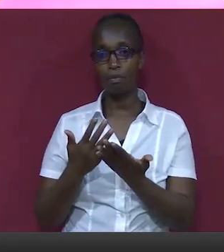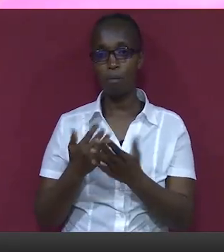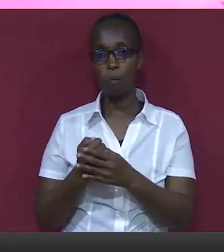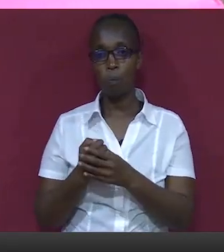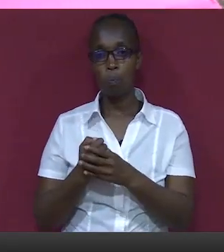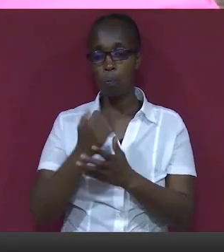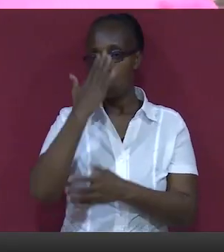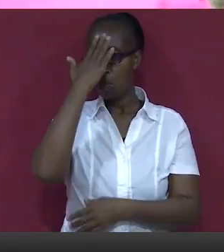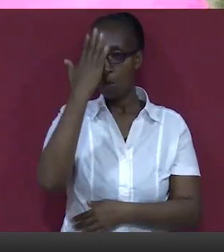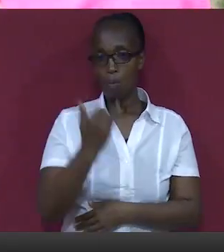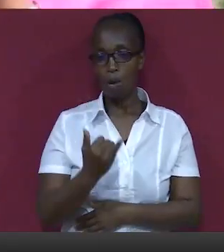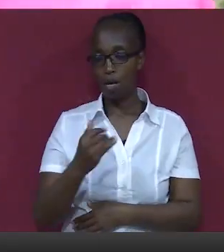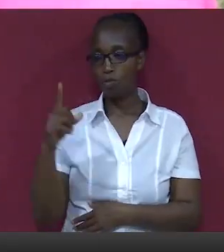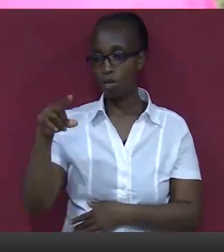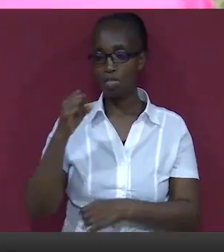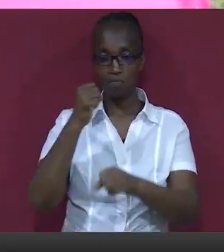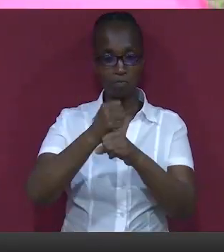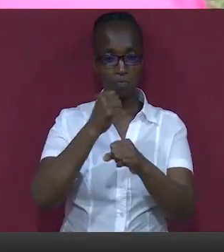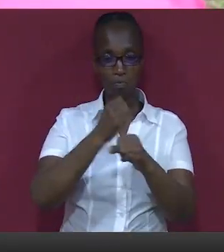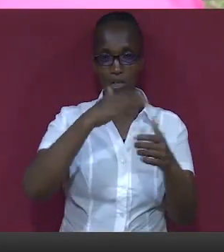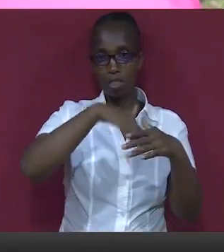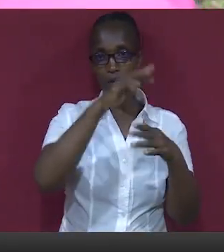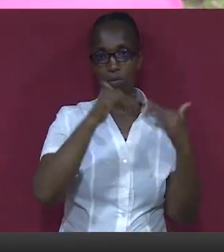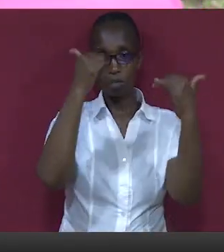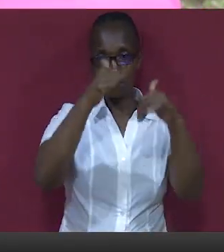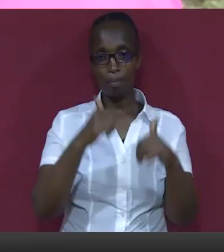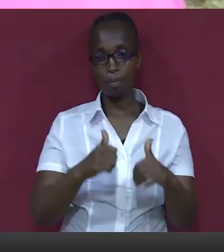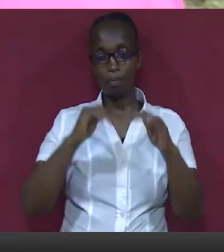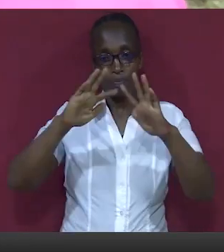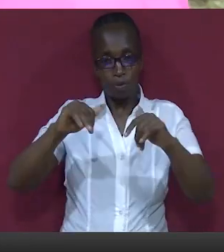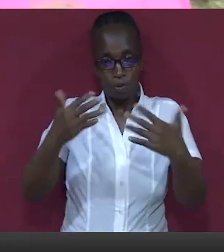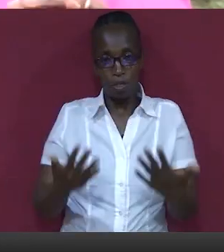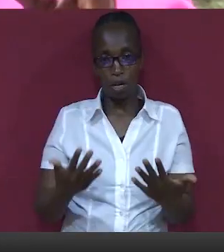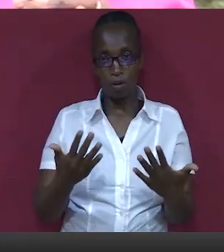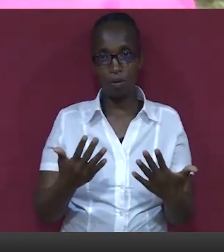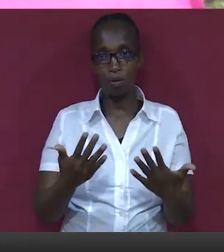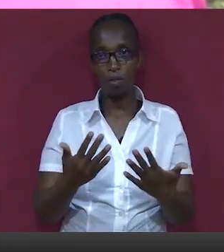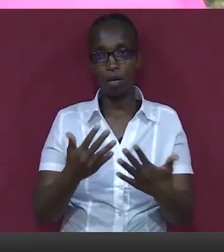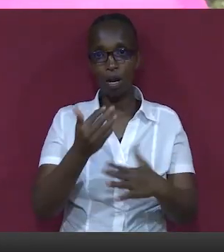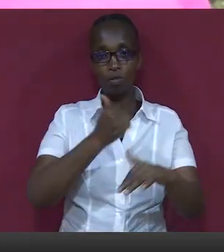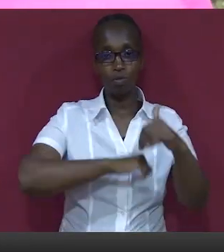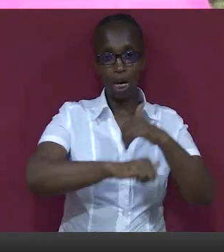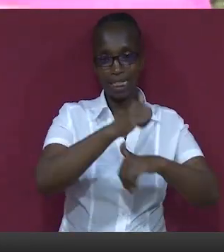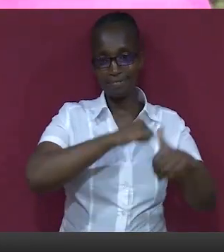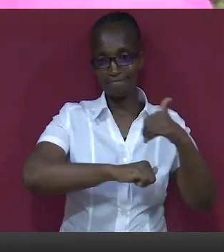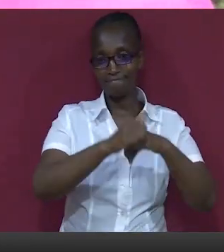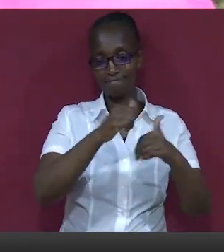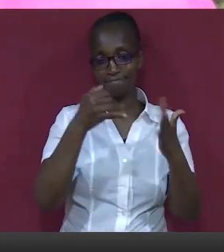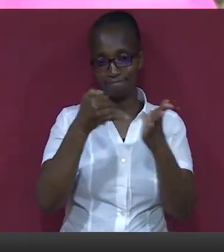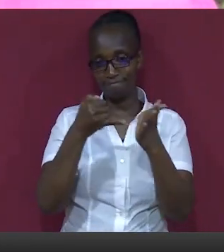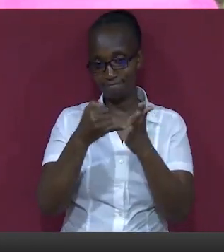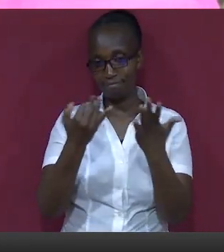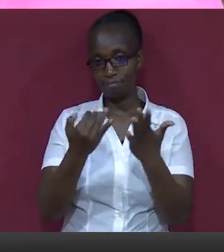there. It's still unconscious because you have not worked out on